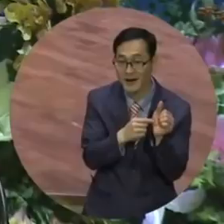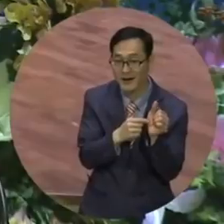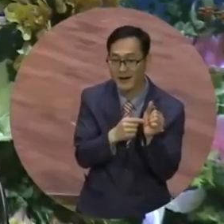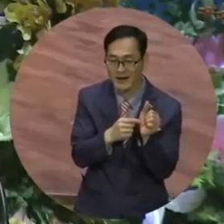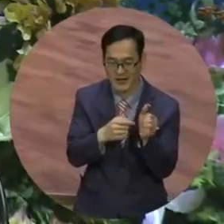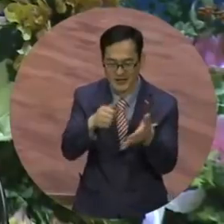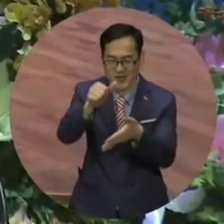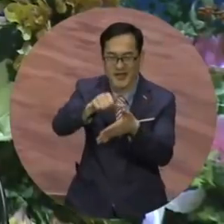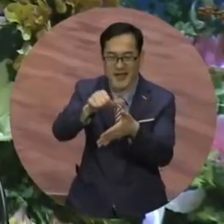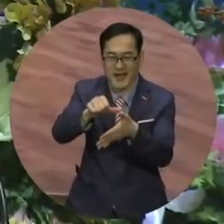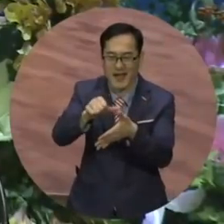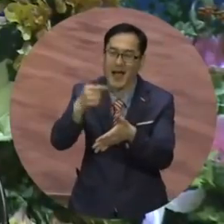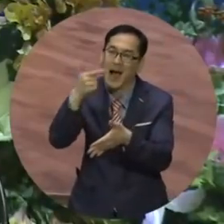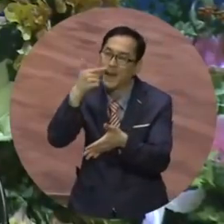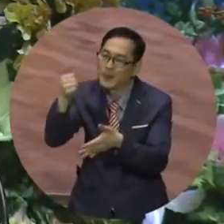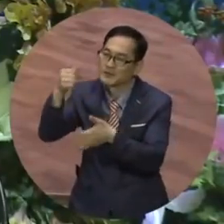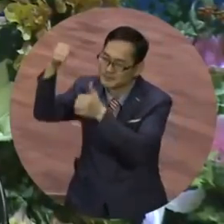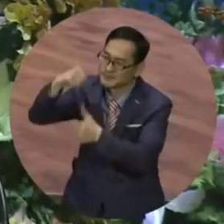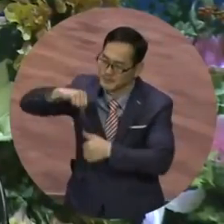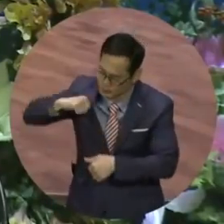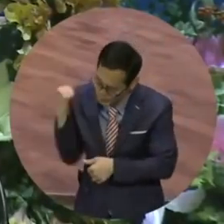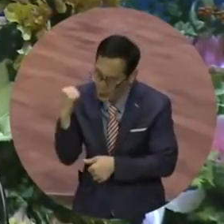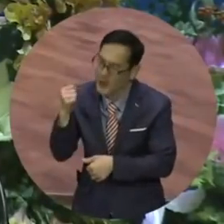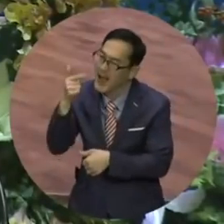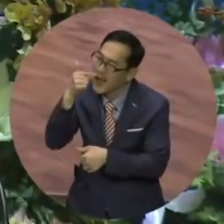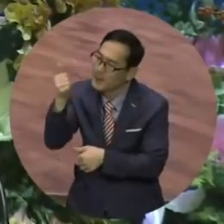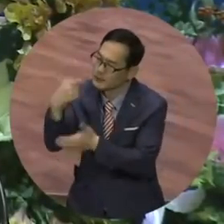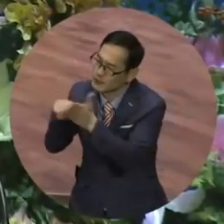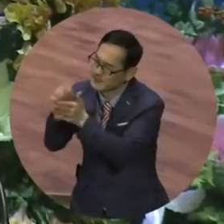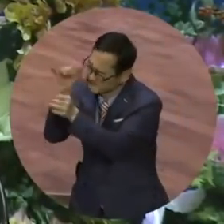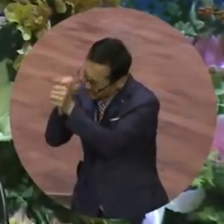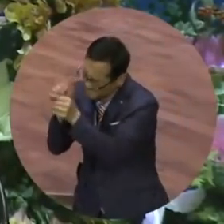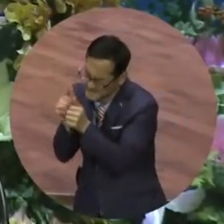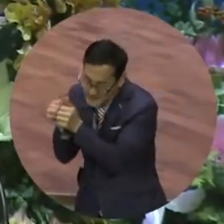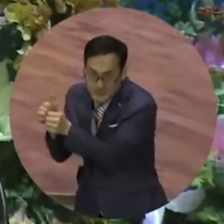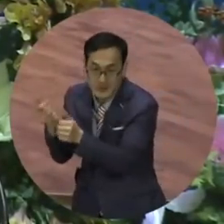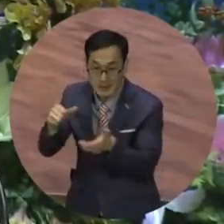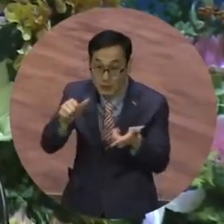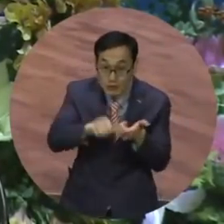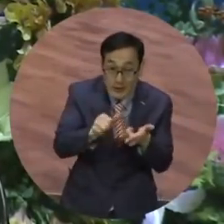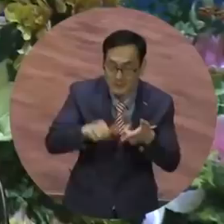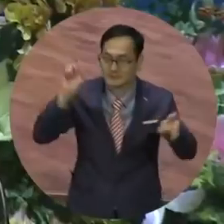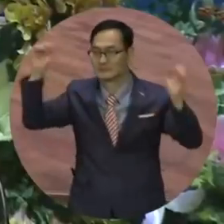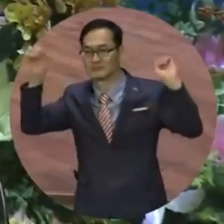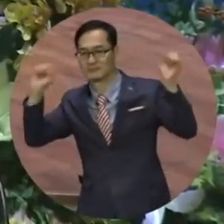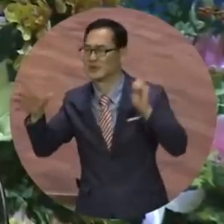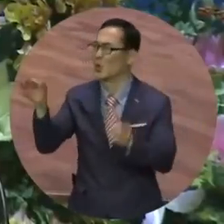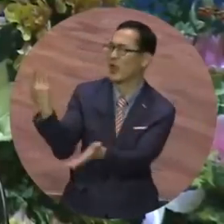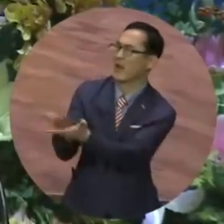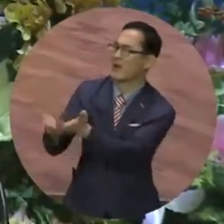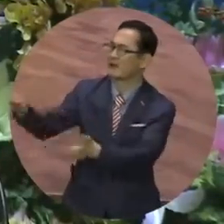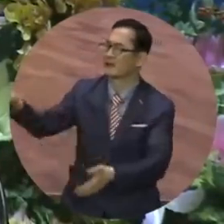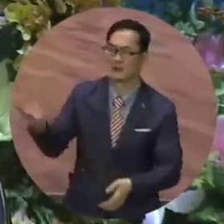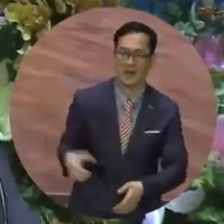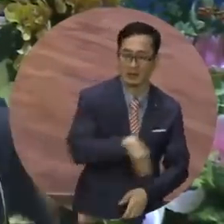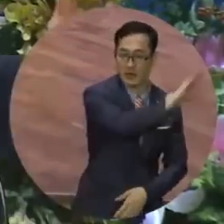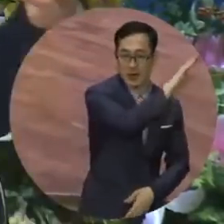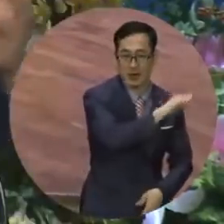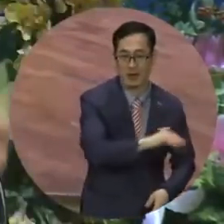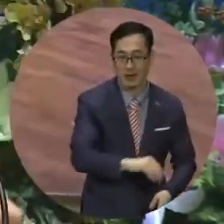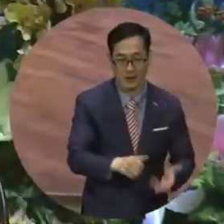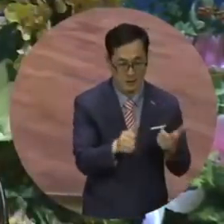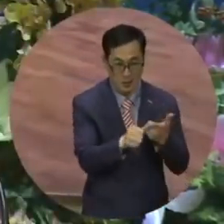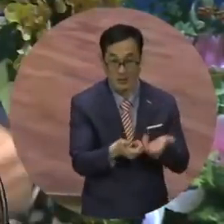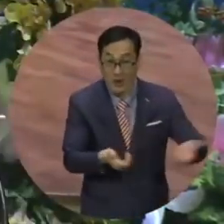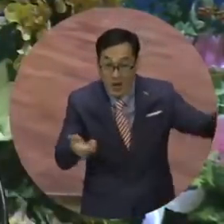떼가지고 내 나라에 가까이 나가 창기들과 먹고 막 다 탕진하고 거지대 돌아왔어요. 근데 아버지는 둘째 아들을 방귀